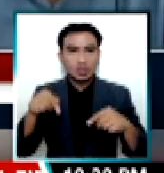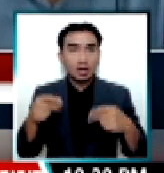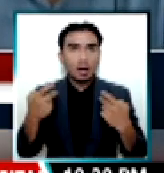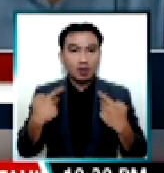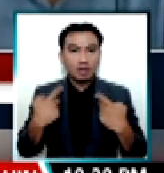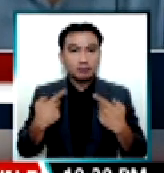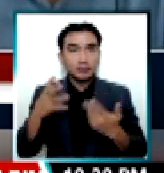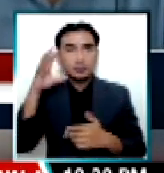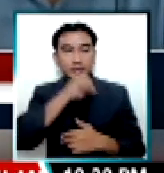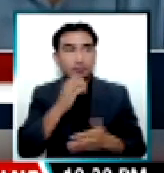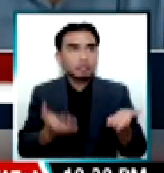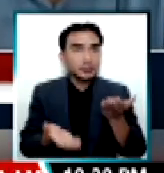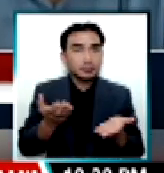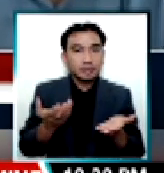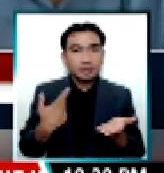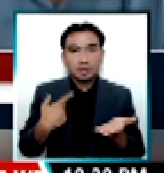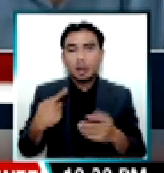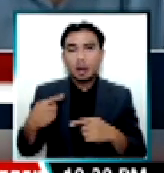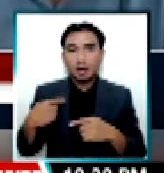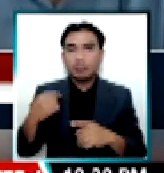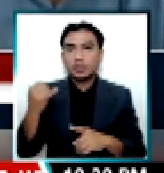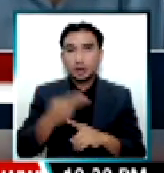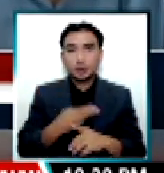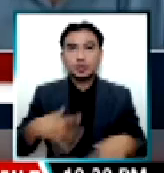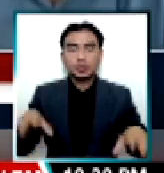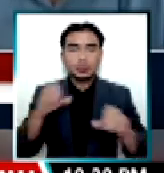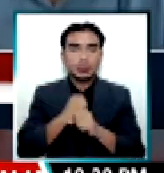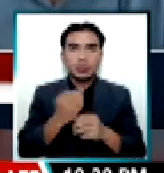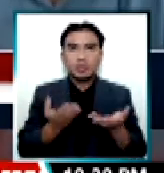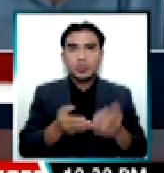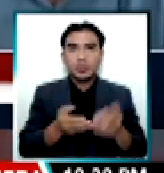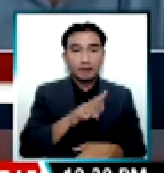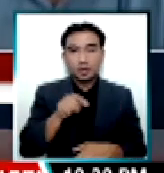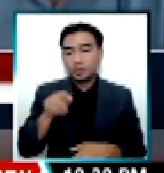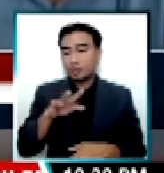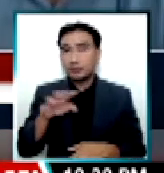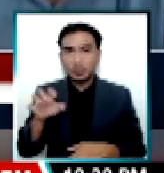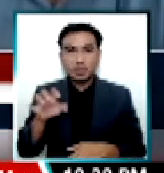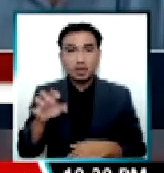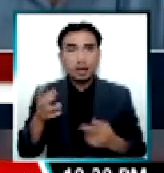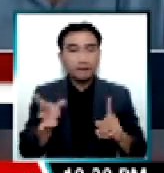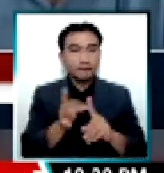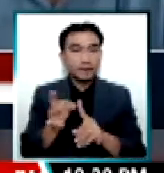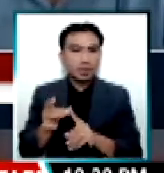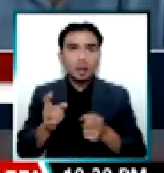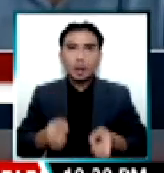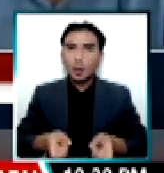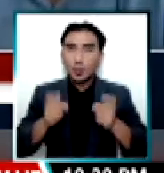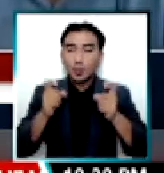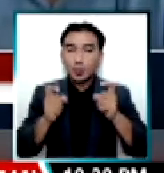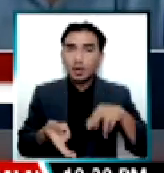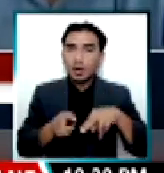by end of June, baka umabot na siya ng mga 400 to 500. So medyo bumibilis yung pagtaas ng bilang na kaso